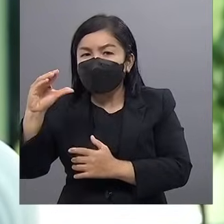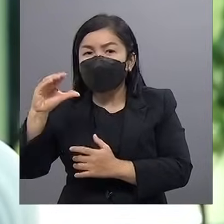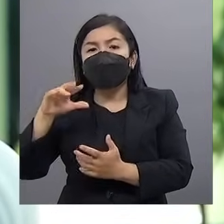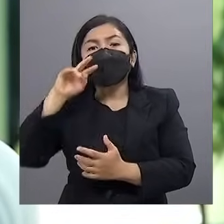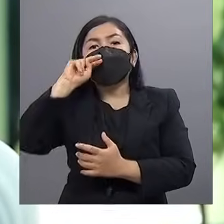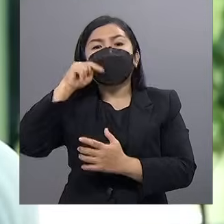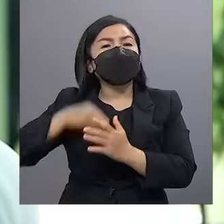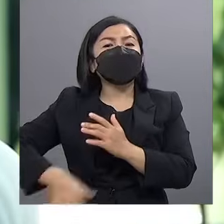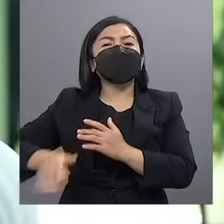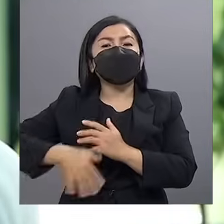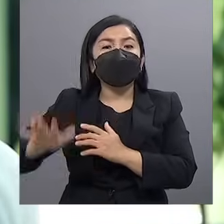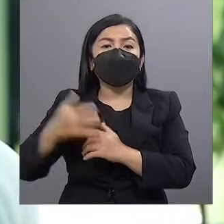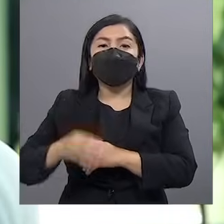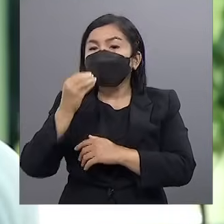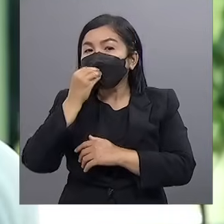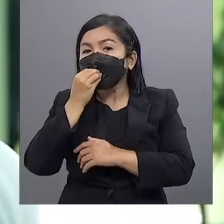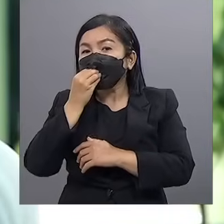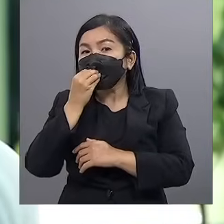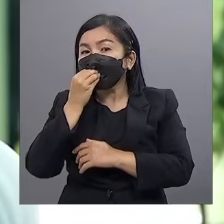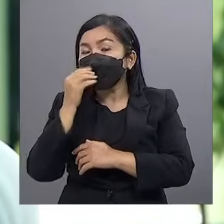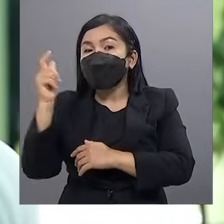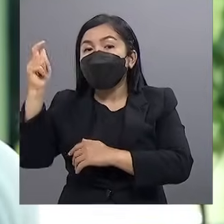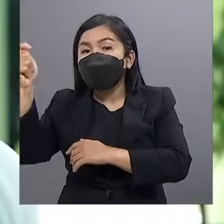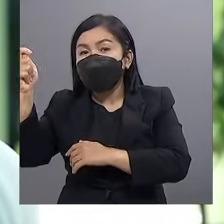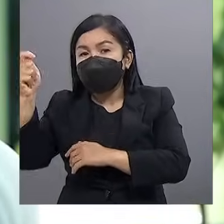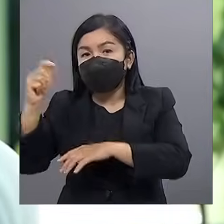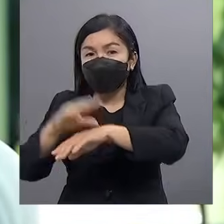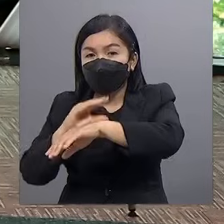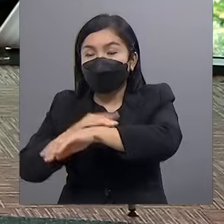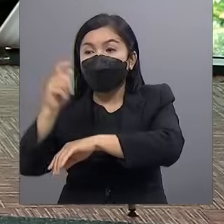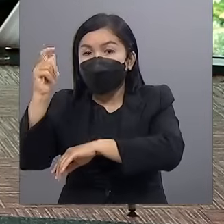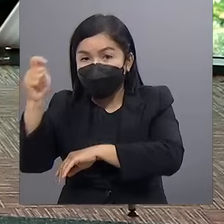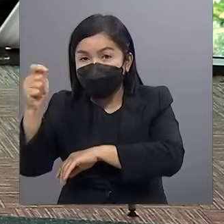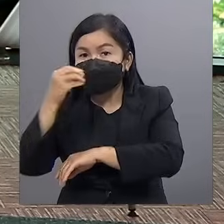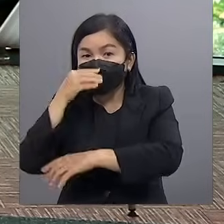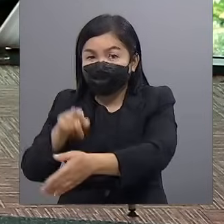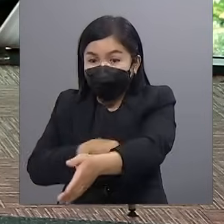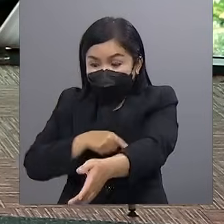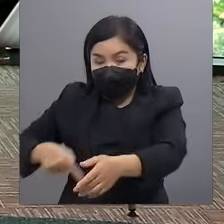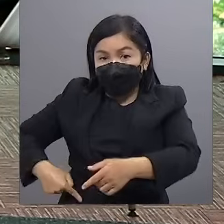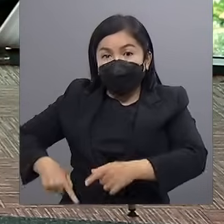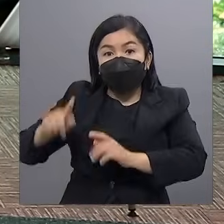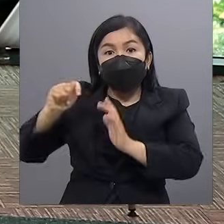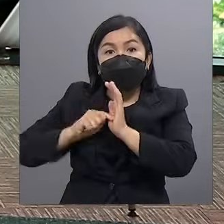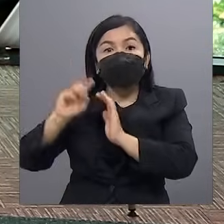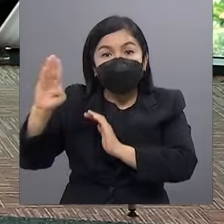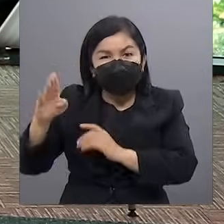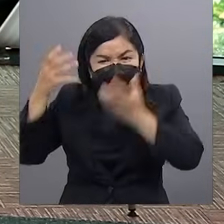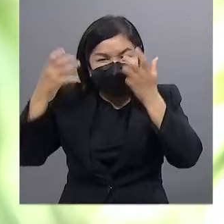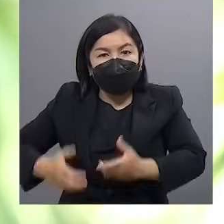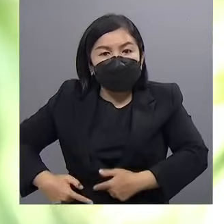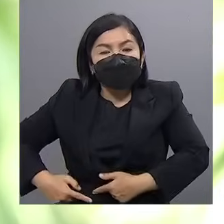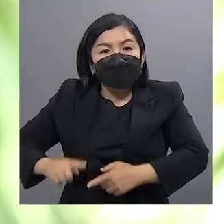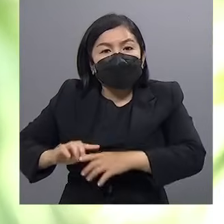เองนะครับกินระยะเวลานานถ้าเป็นกรดวิตามินเอกอ่ะอาจจะมีผลต่อตับๆทำให้ตัดยิ่งทำงานหนักหรือตับอักเสบตับ